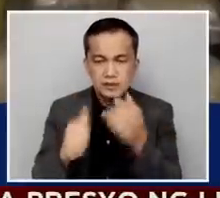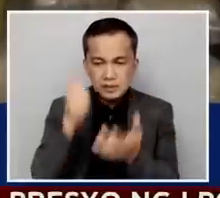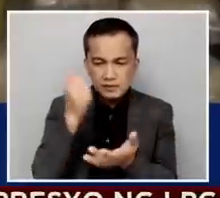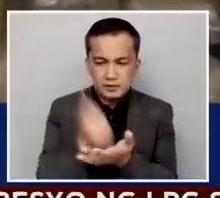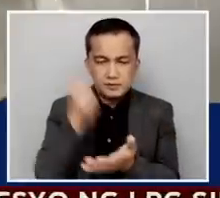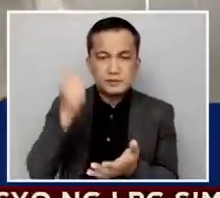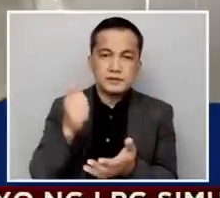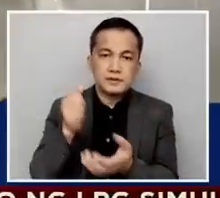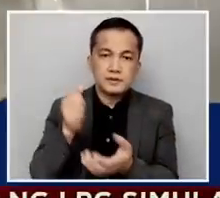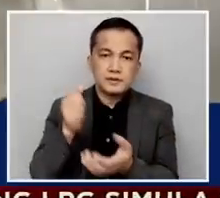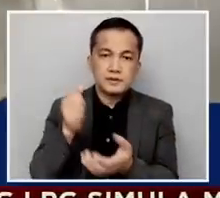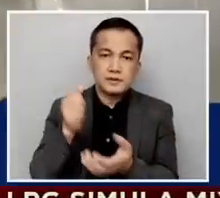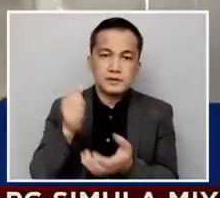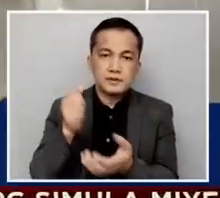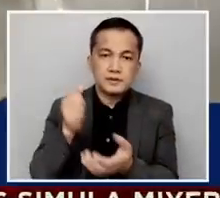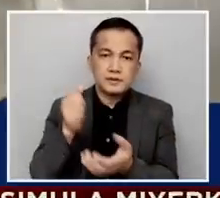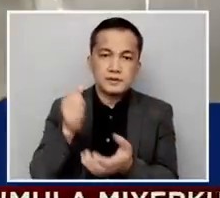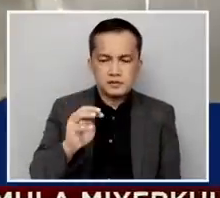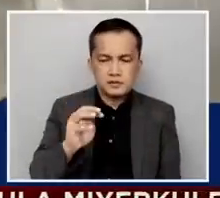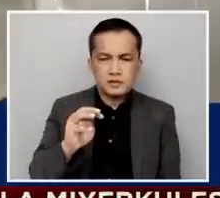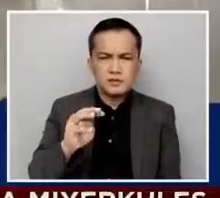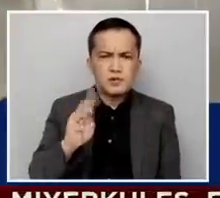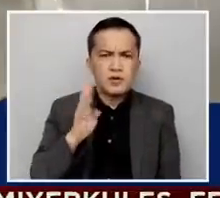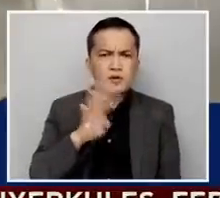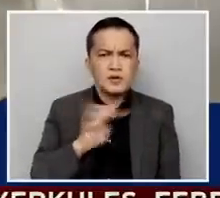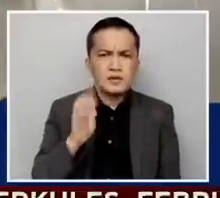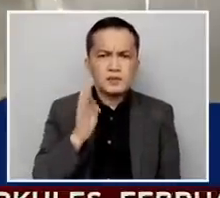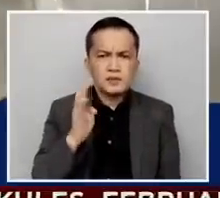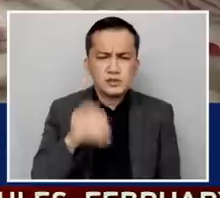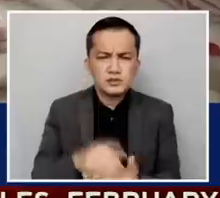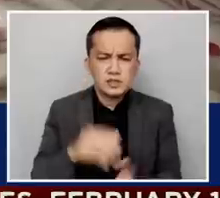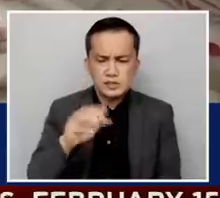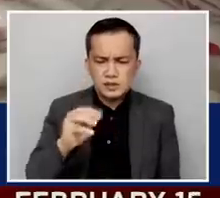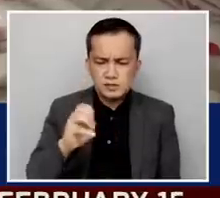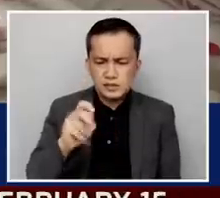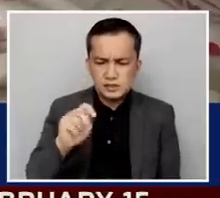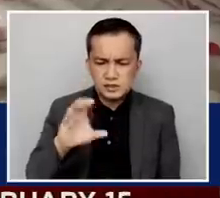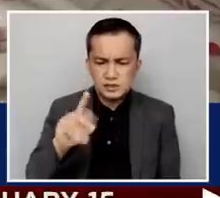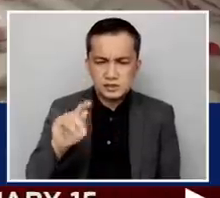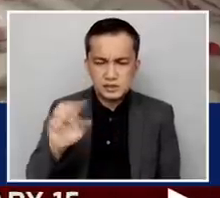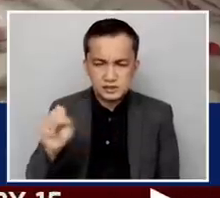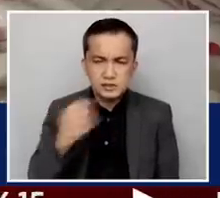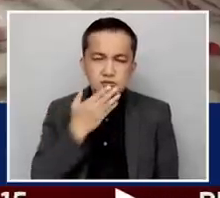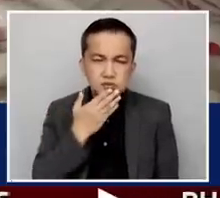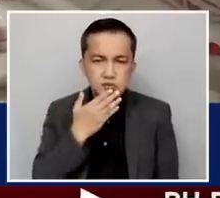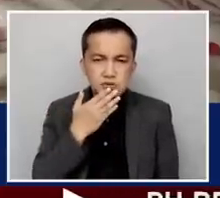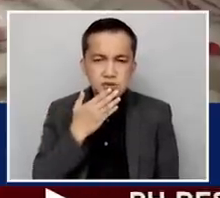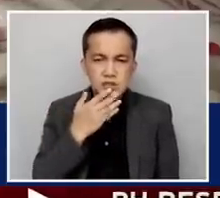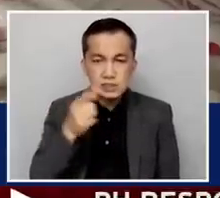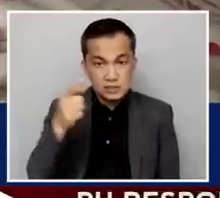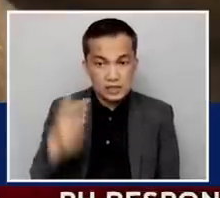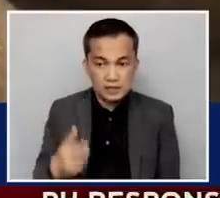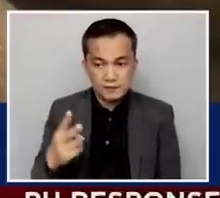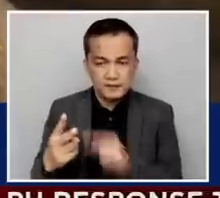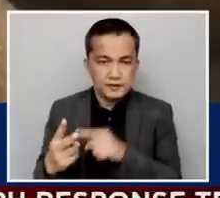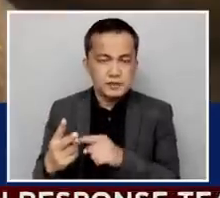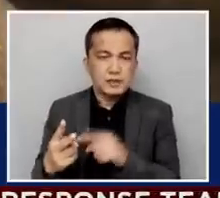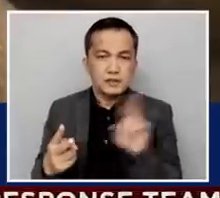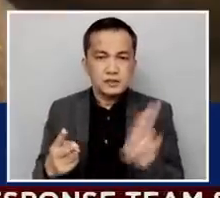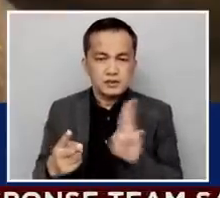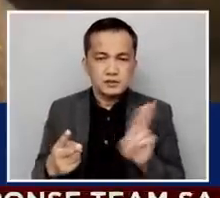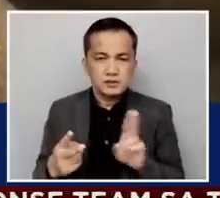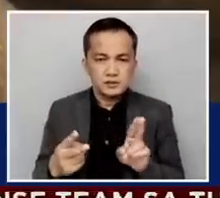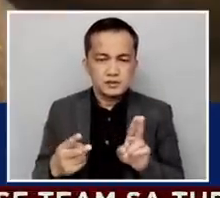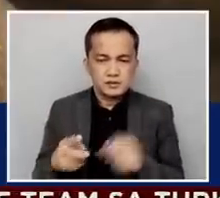ang pag-aangkat ng 440,000 metric tons ng asukal, kung saan mahigit kalahati ay gagamitin bilang